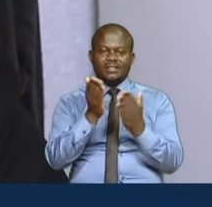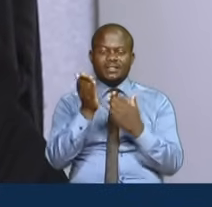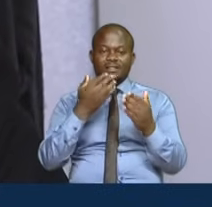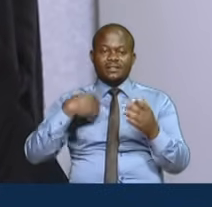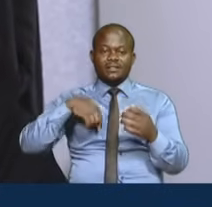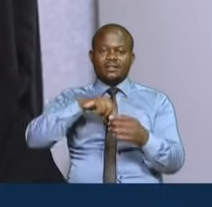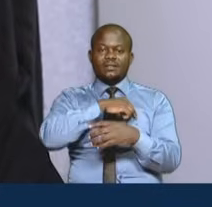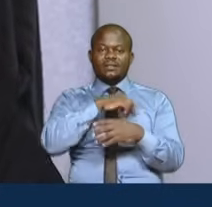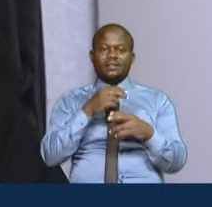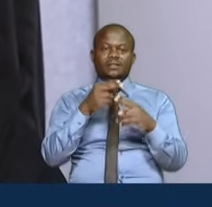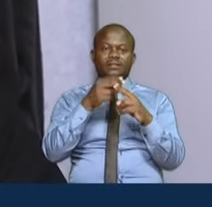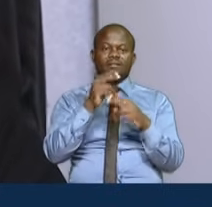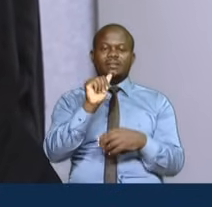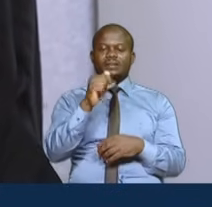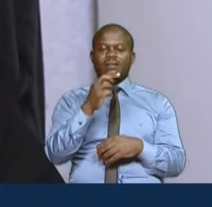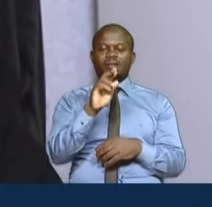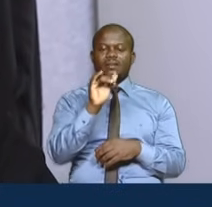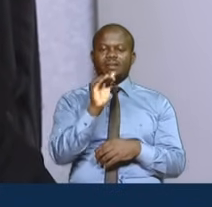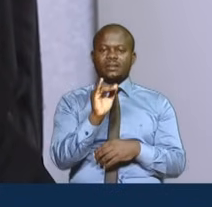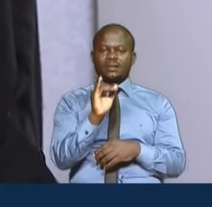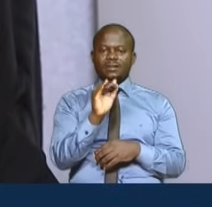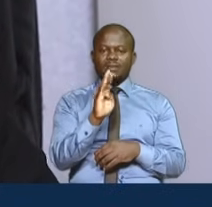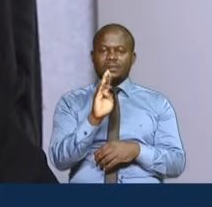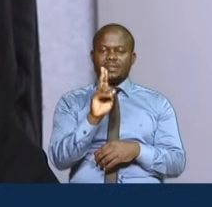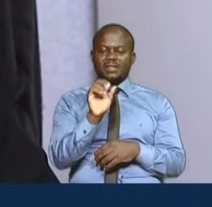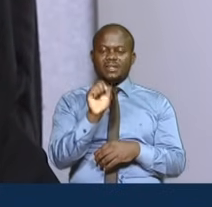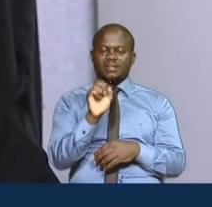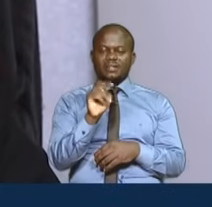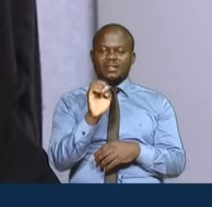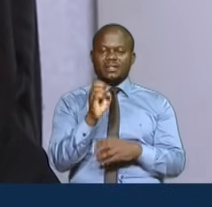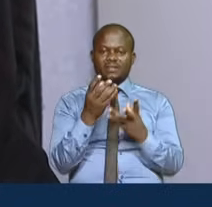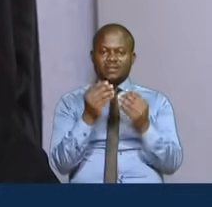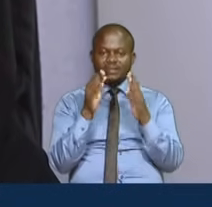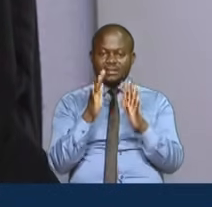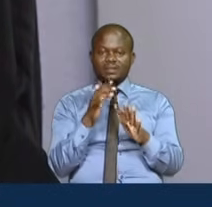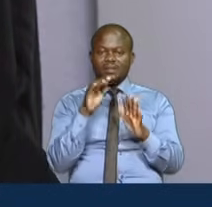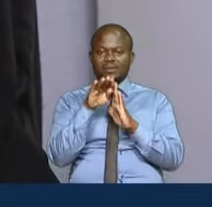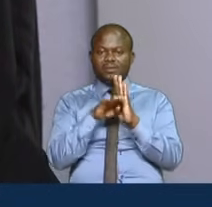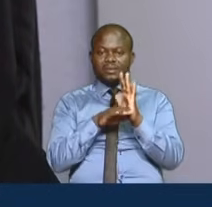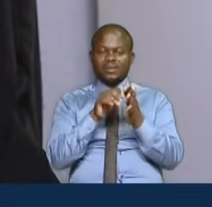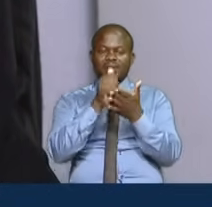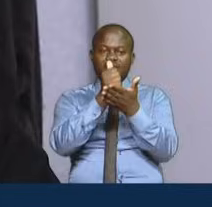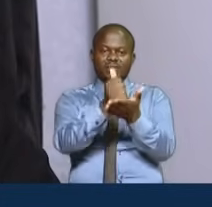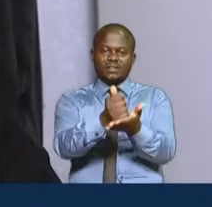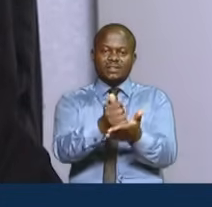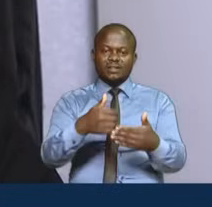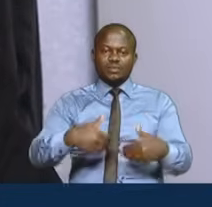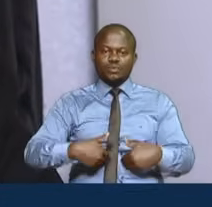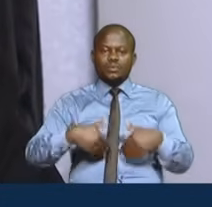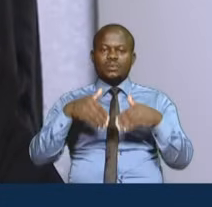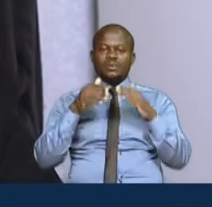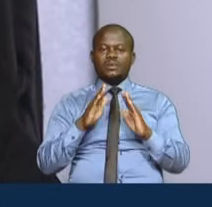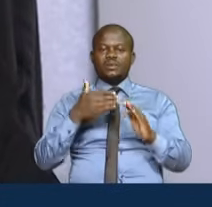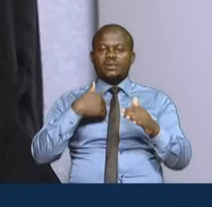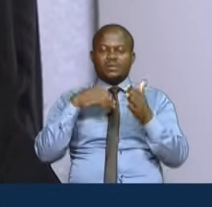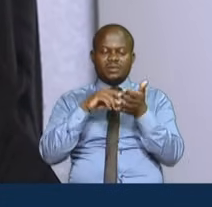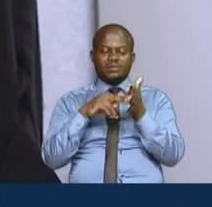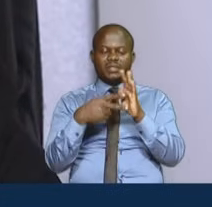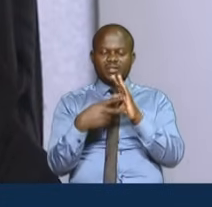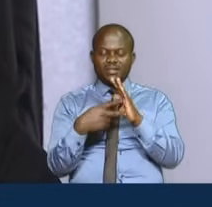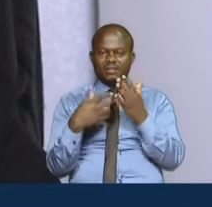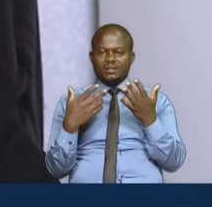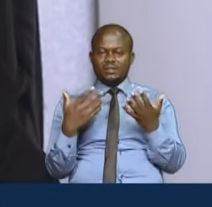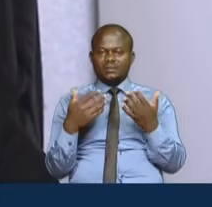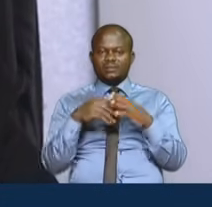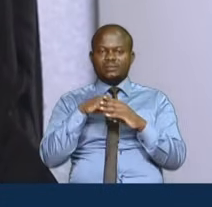yacu yitwa Agribusiness Facility. Ni gahunda ifasha urubyiruko rufite imishinga